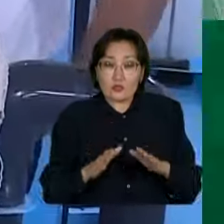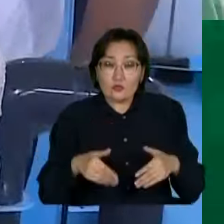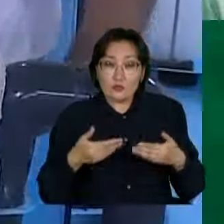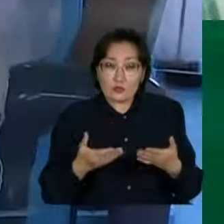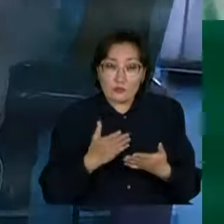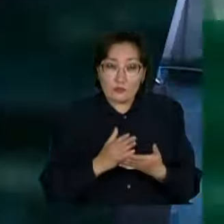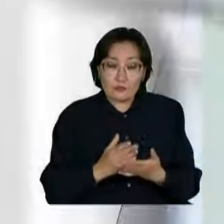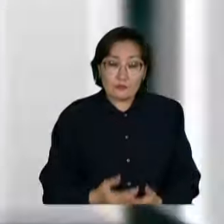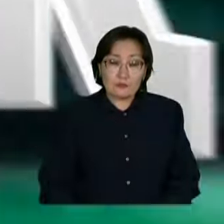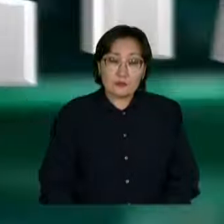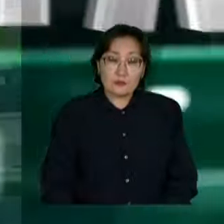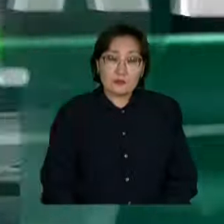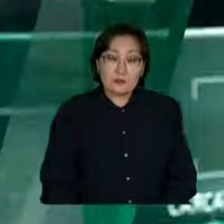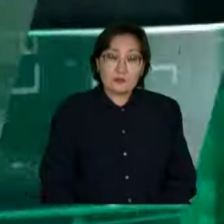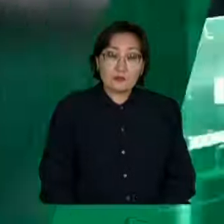ұсынып отыр?